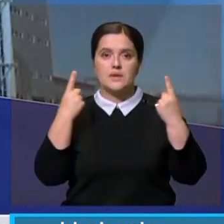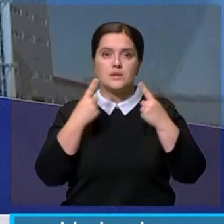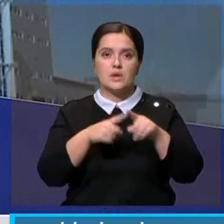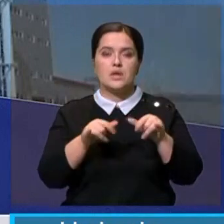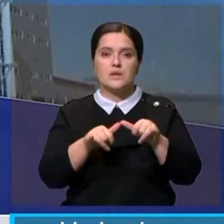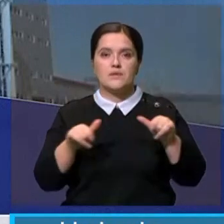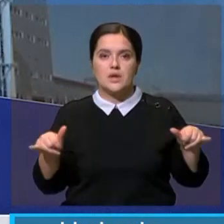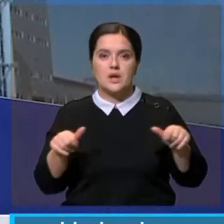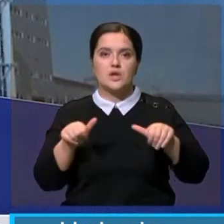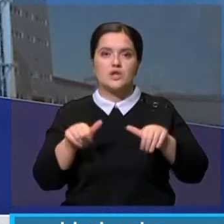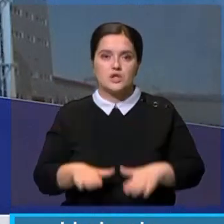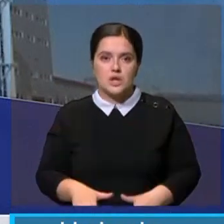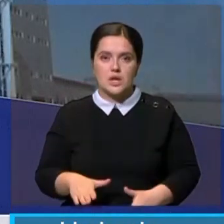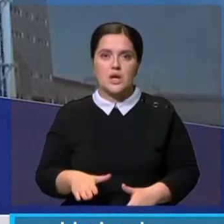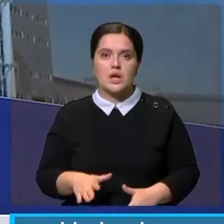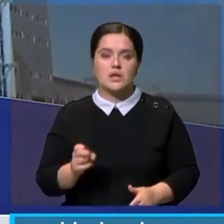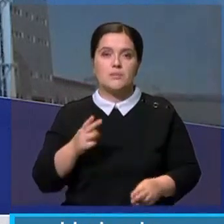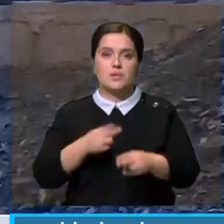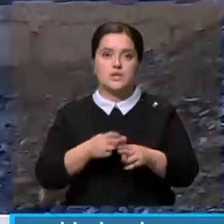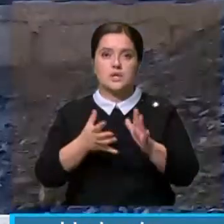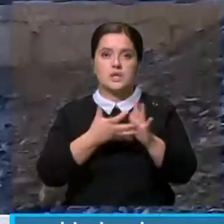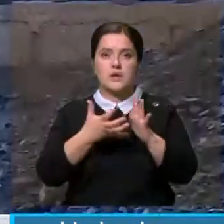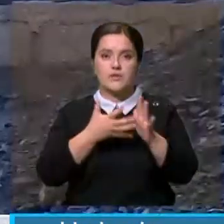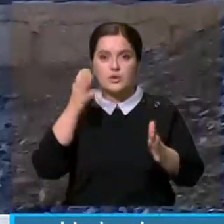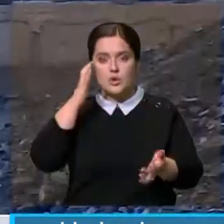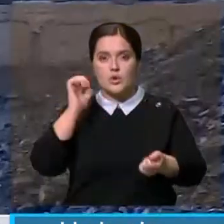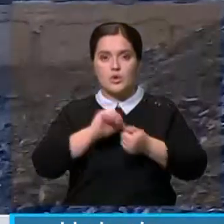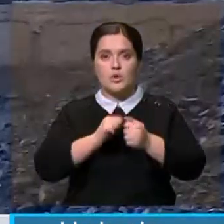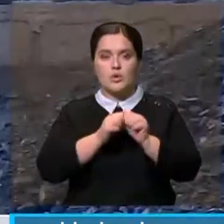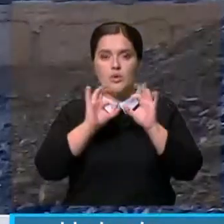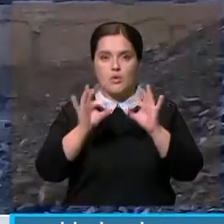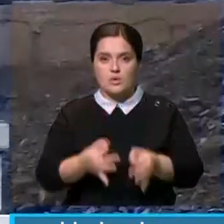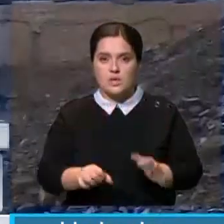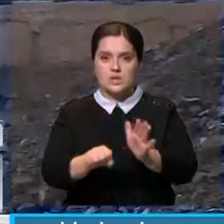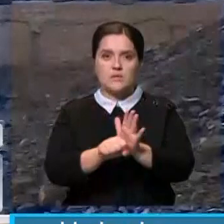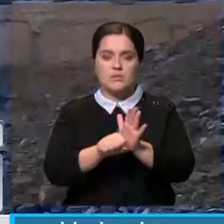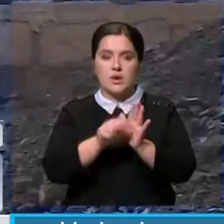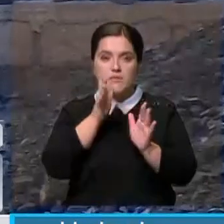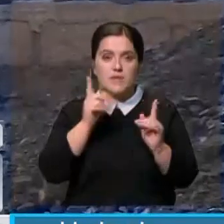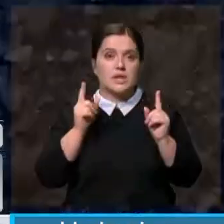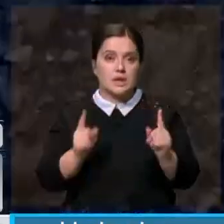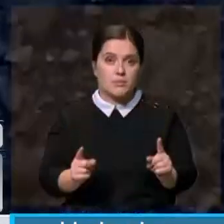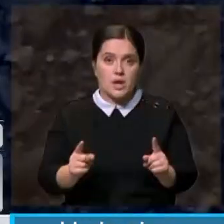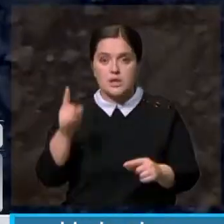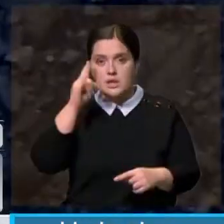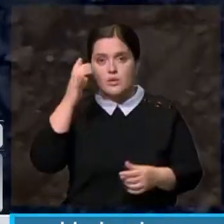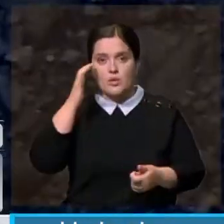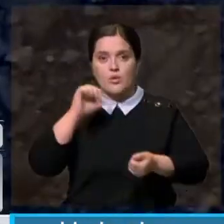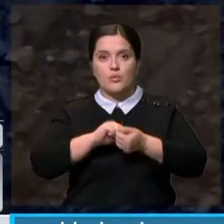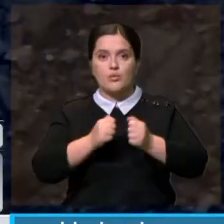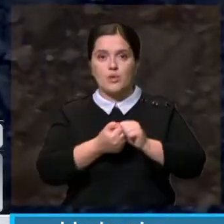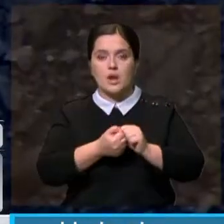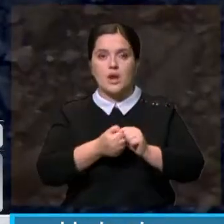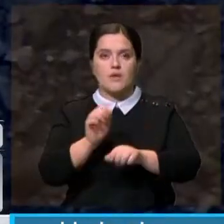и инфраструктурного развития страны. Решение направлено на предотвращение нехватки твердого топлива в осенне-зимний период. Ранее казахстанский